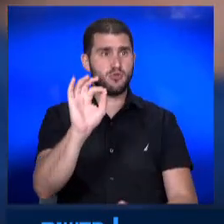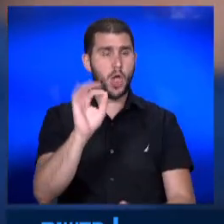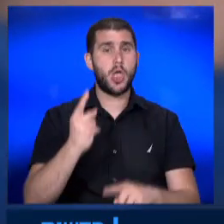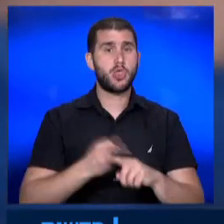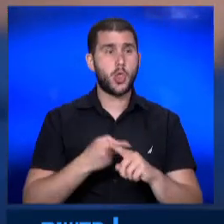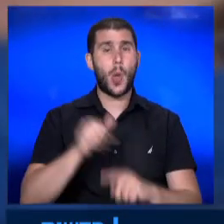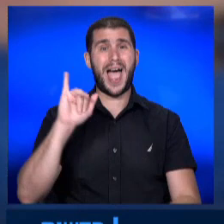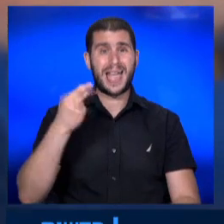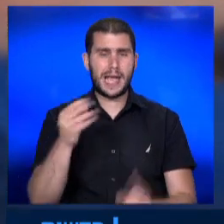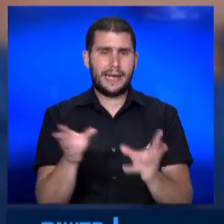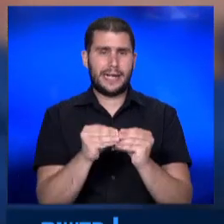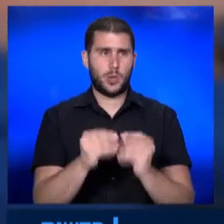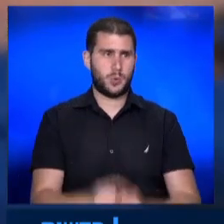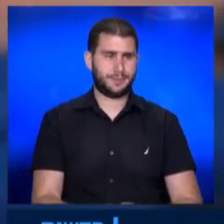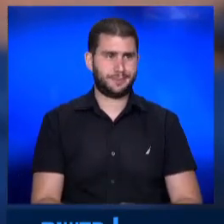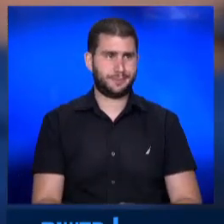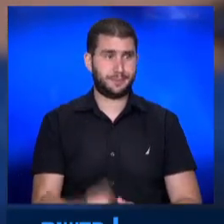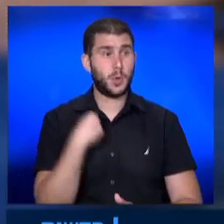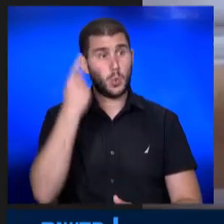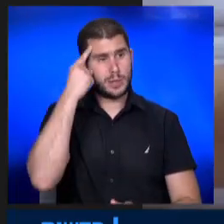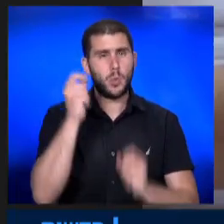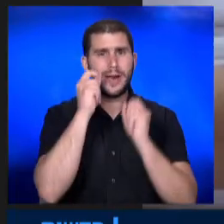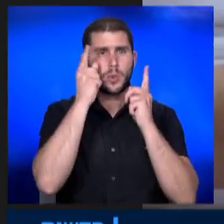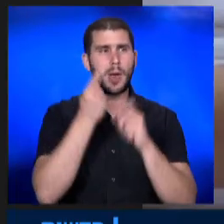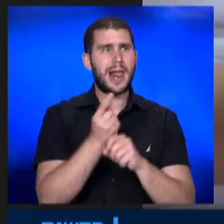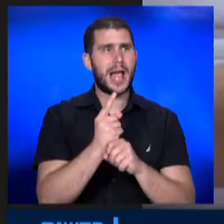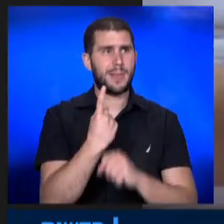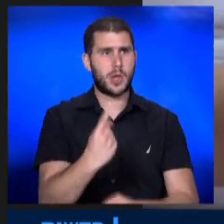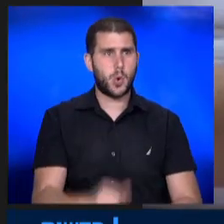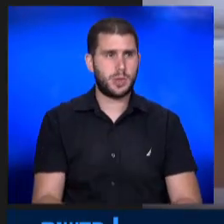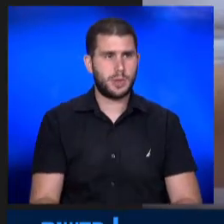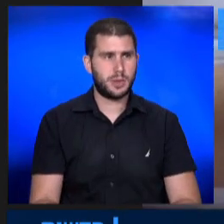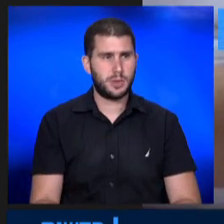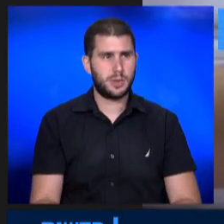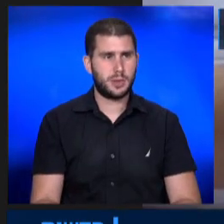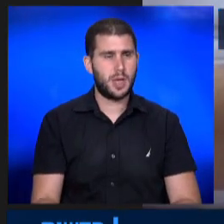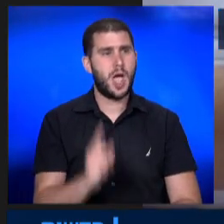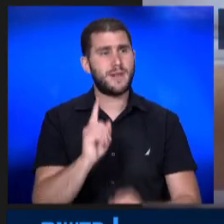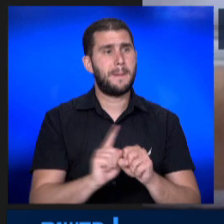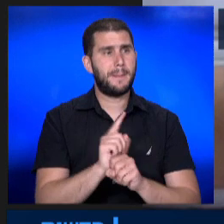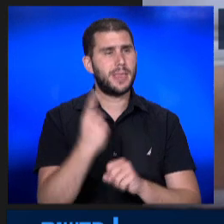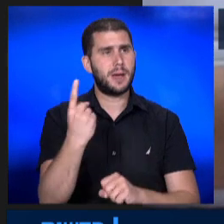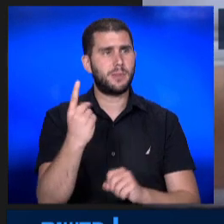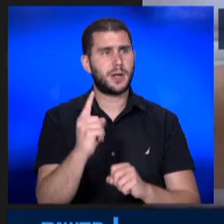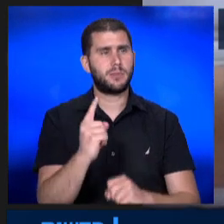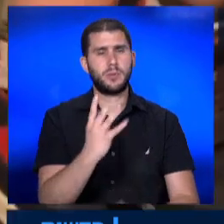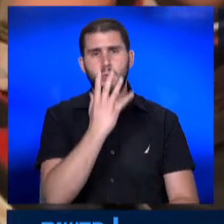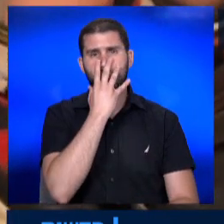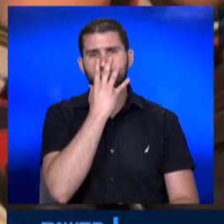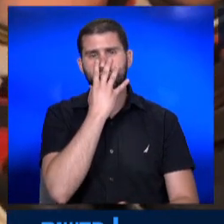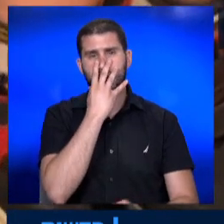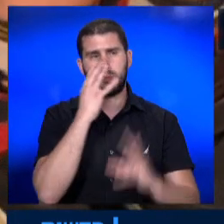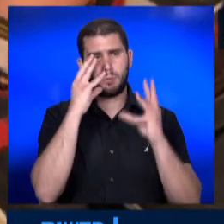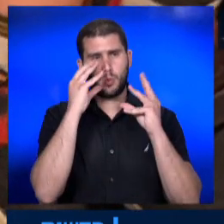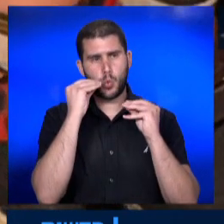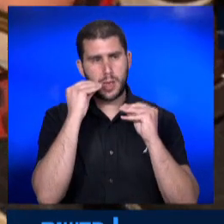איה הייתה לצידו. אנחנו יודעים שהוא התעורר לכמה דקות, אבל כרגע הוא פשוט מונשם ודם,